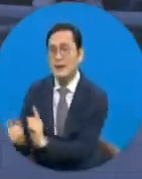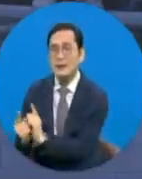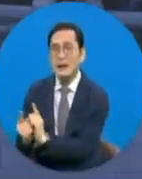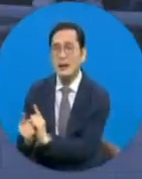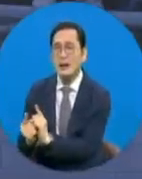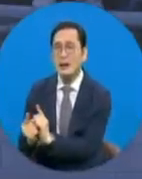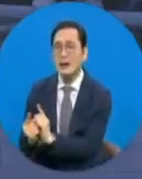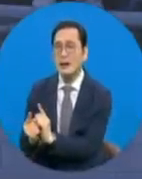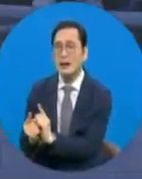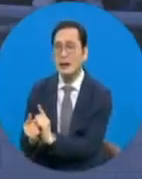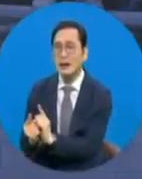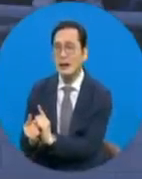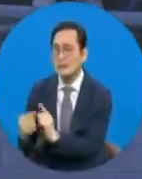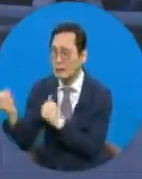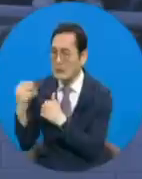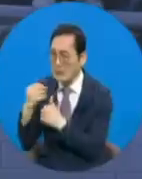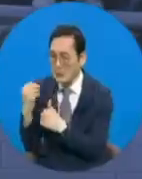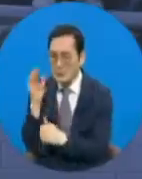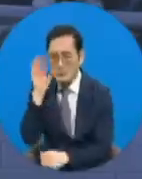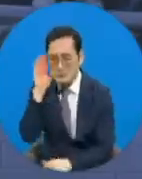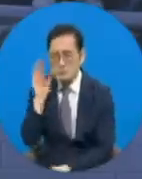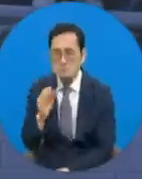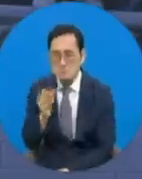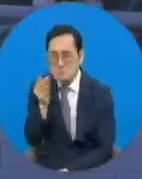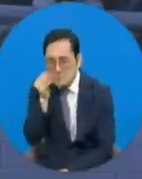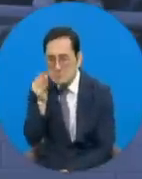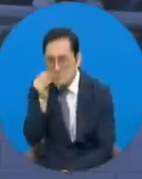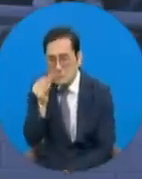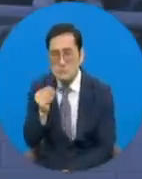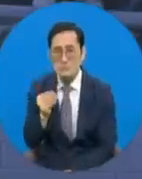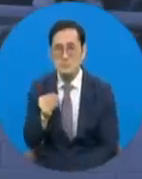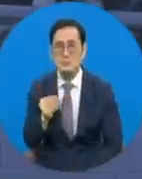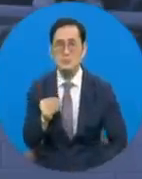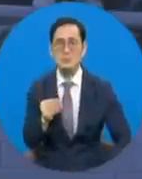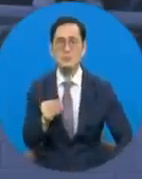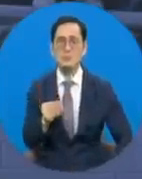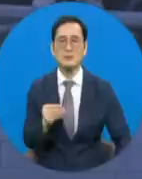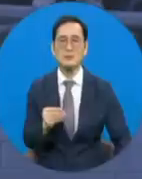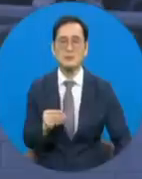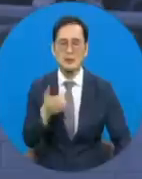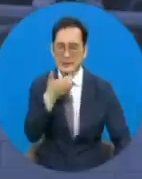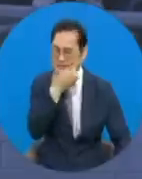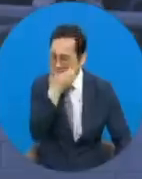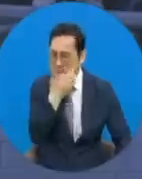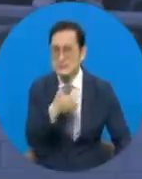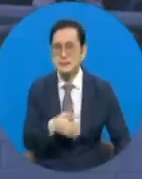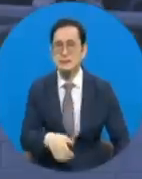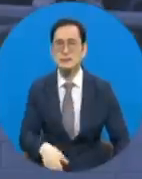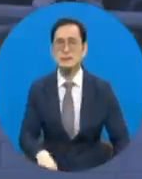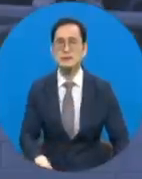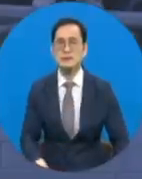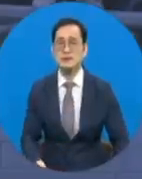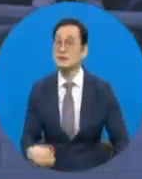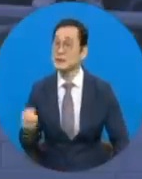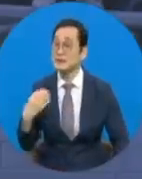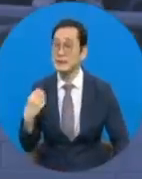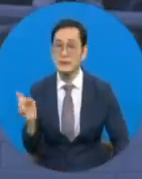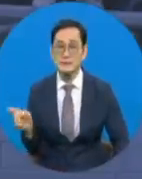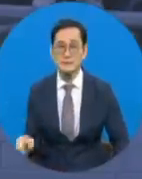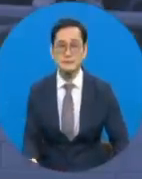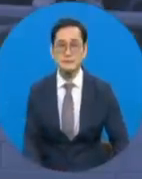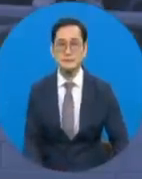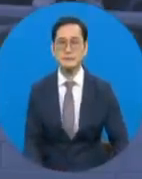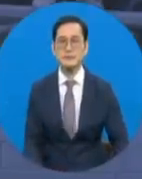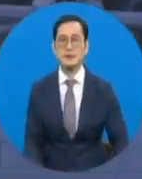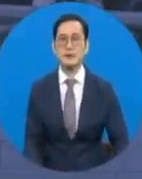찾아가서 일방적인 얘기를 듣고 온 것 아니냐. 이런 내용입니다. 한국의 주요국 대사들 같은 경우는